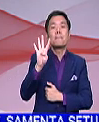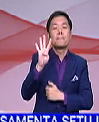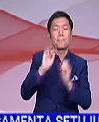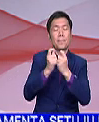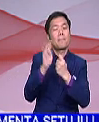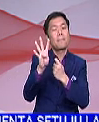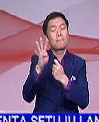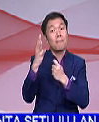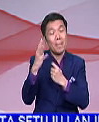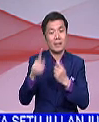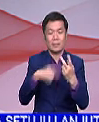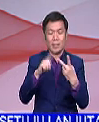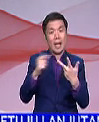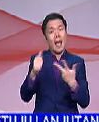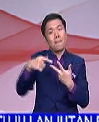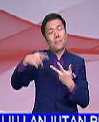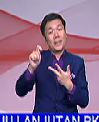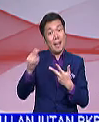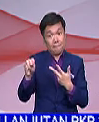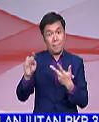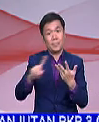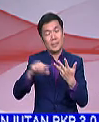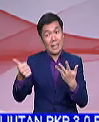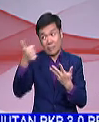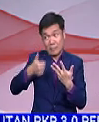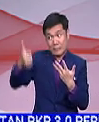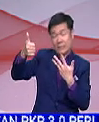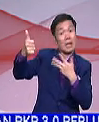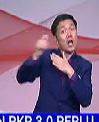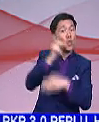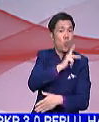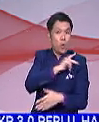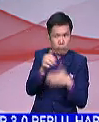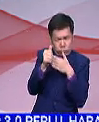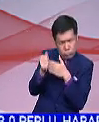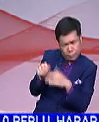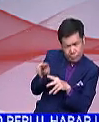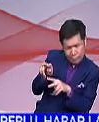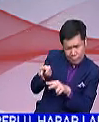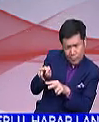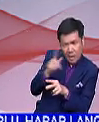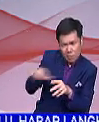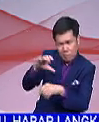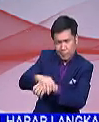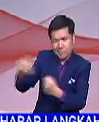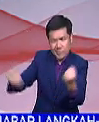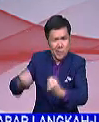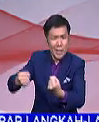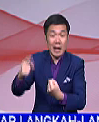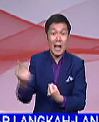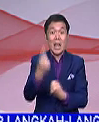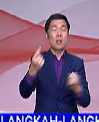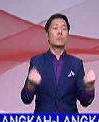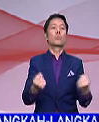anggota 6 RAMD ATM diketuai anggota ESCOM menahan kenderaan mencurigakan tersebut, termasuk seorang